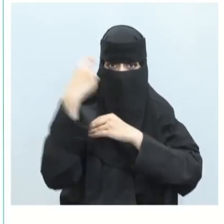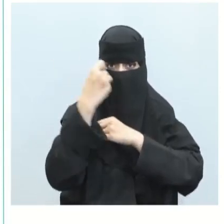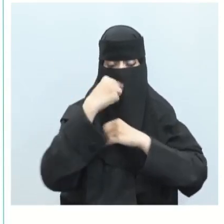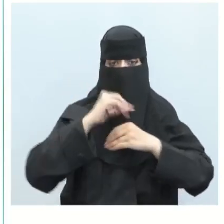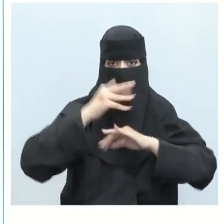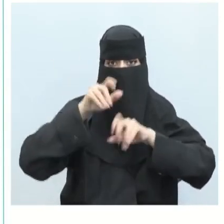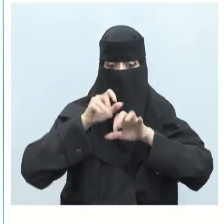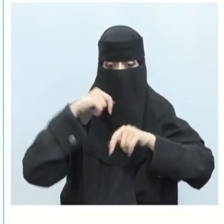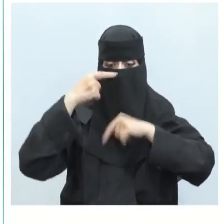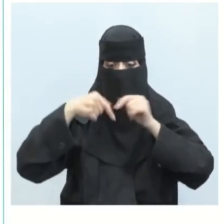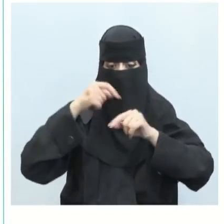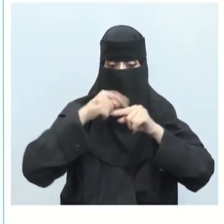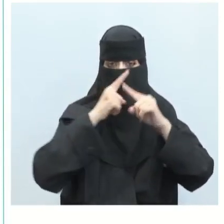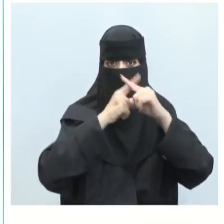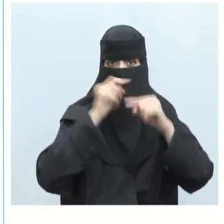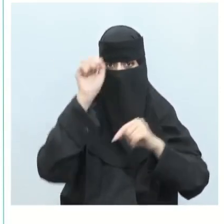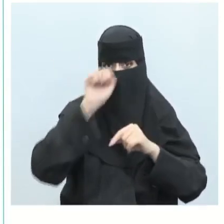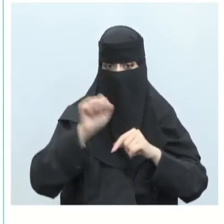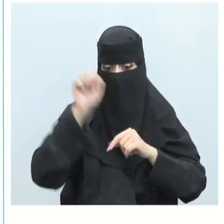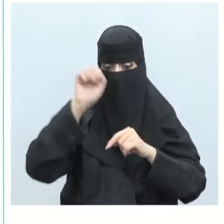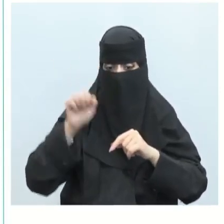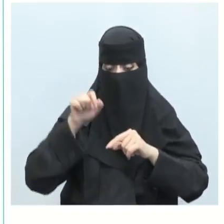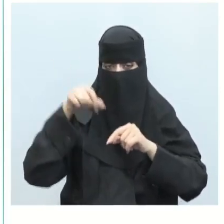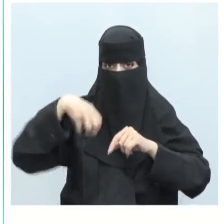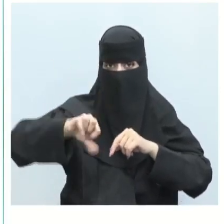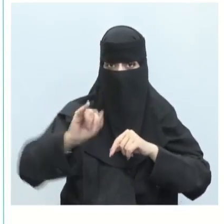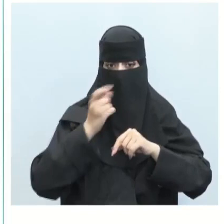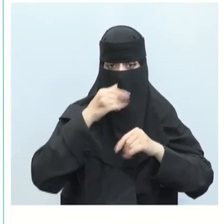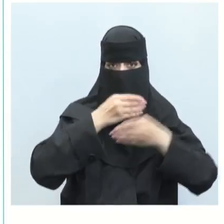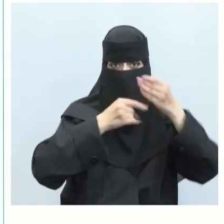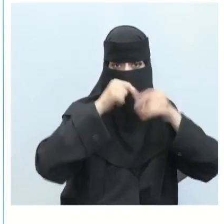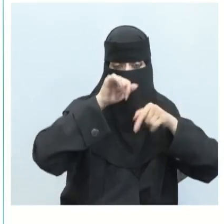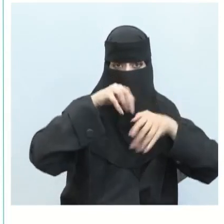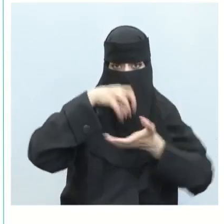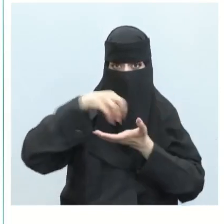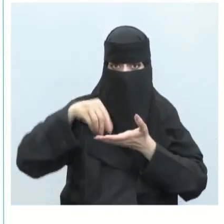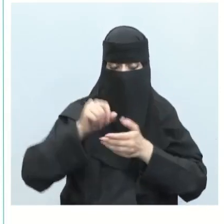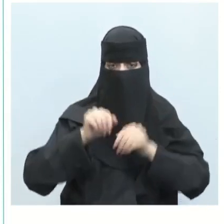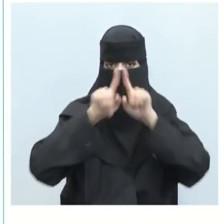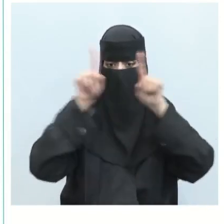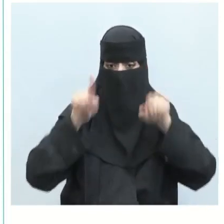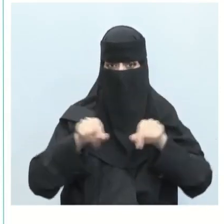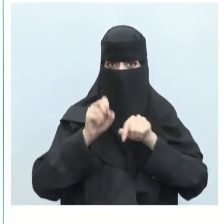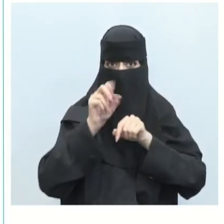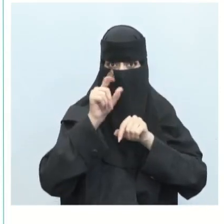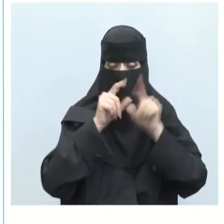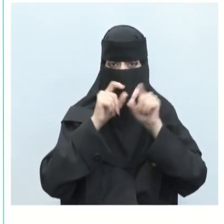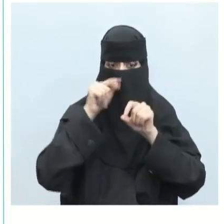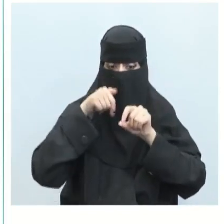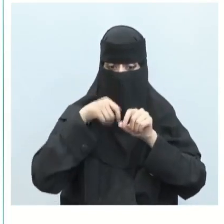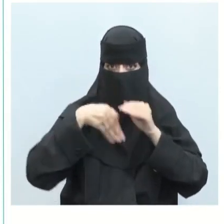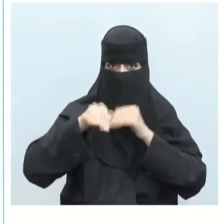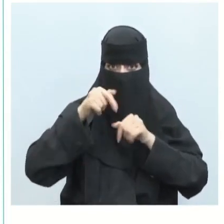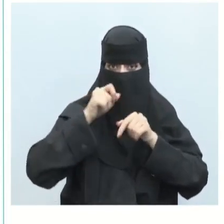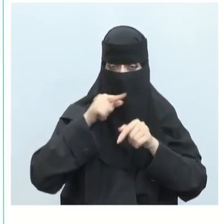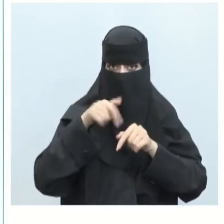العابر للمواقع اكس اس اس نوع من اله المات المبنيه على مواقع الويب هل هذا النوع من الهجوم هو نوع